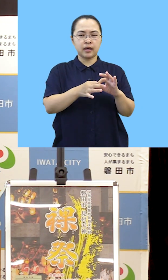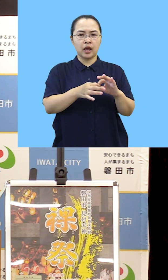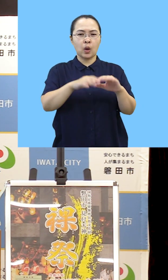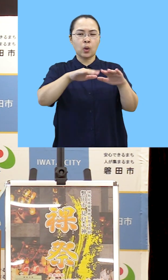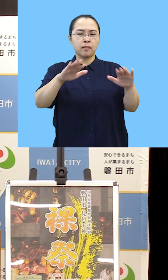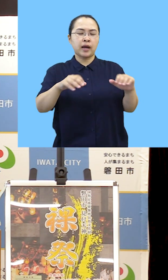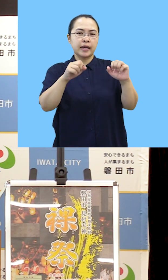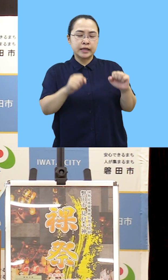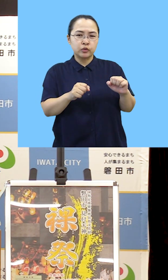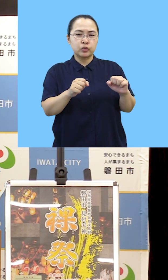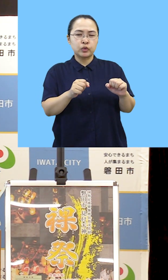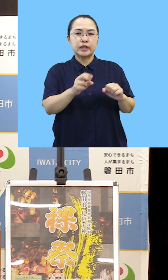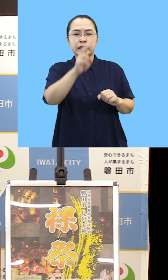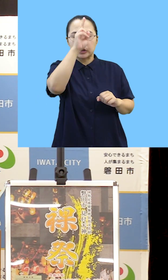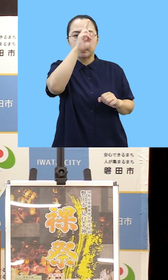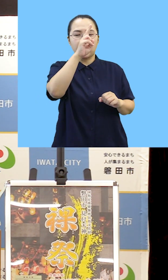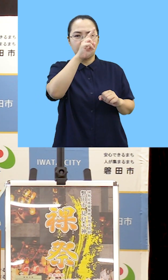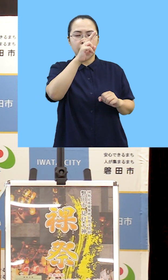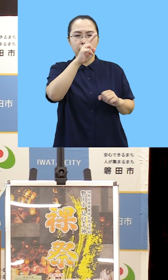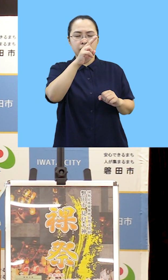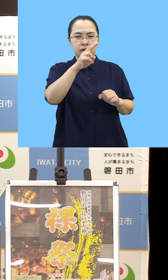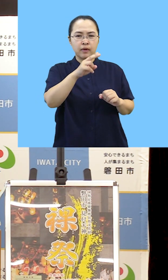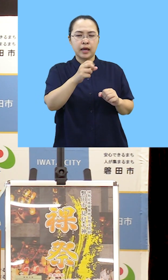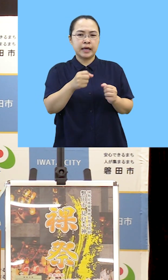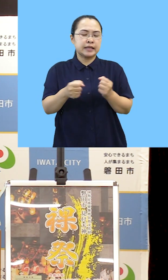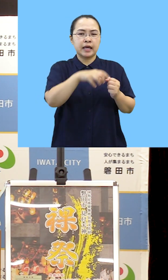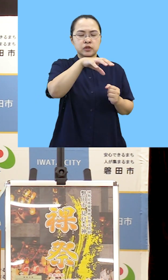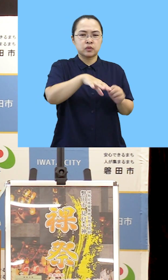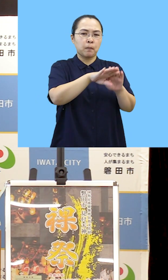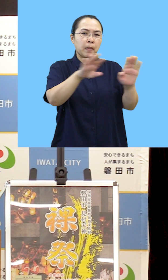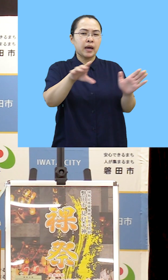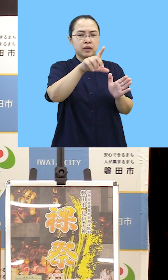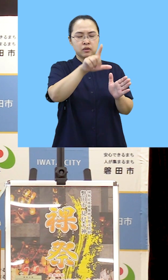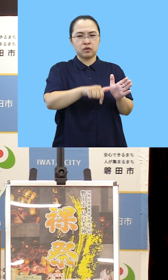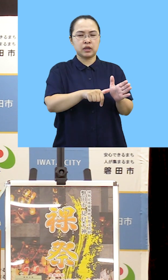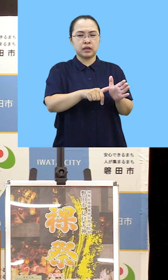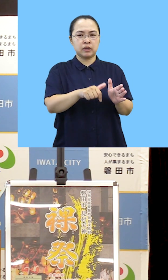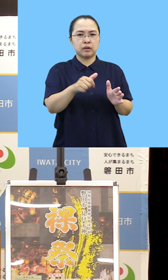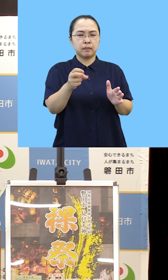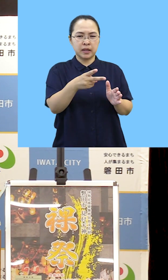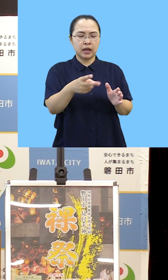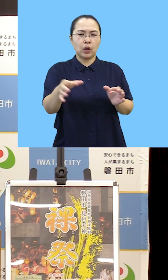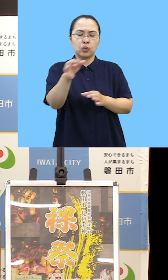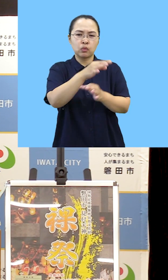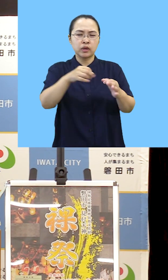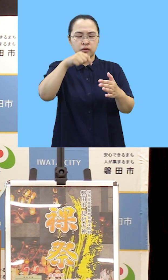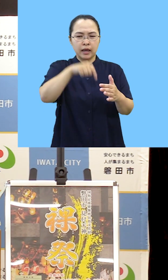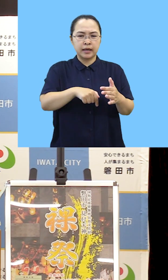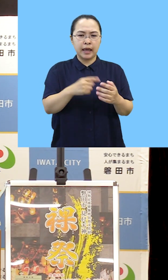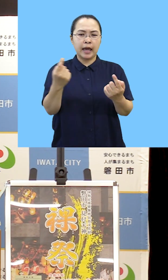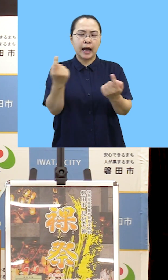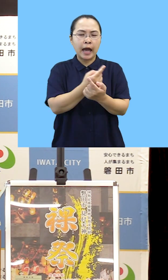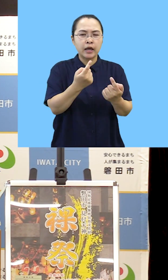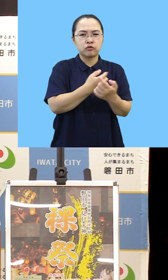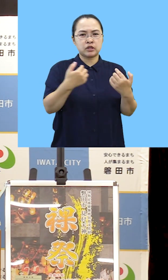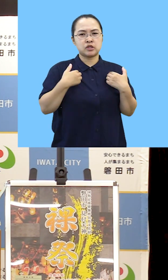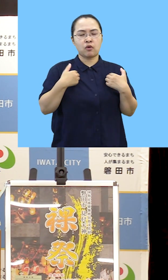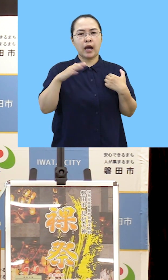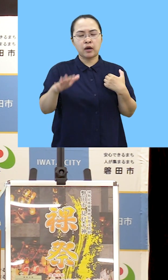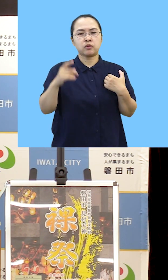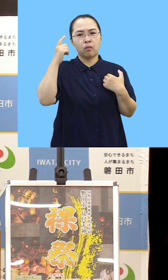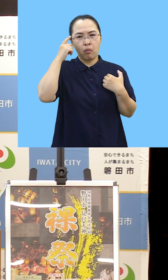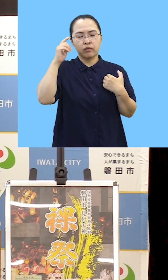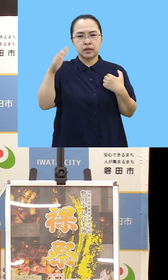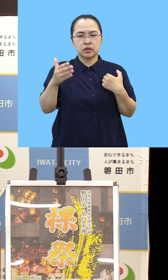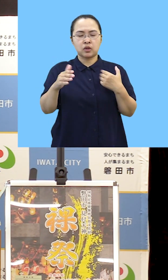どもたちがいる時間に避難させた場合、避難所として開設した場合にまた運用の中で変わっていくところがあるかもしれませんが、まず